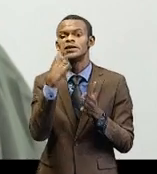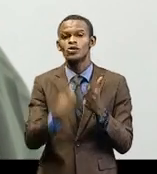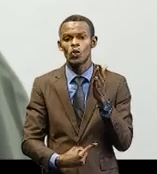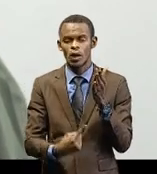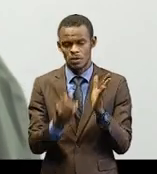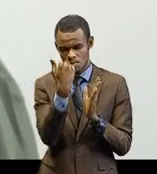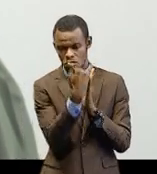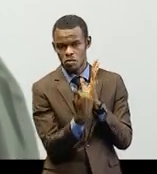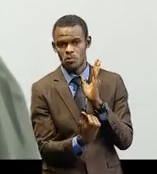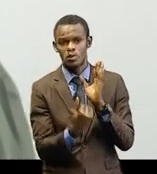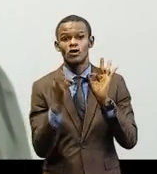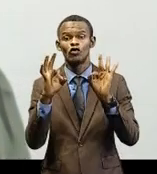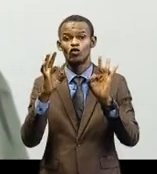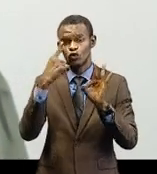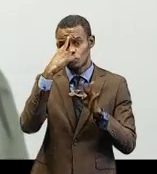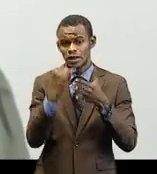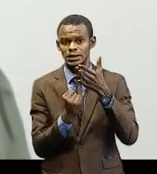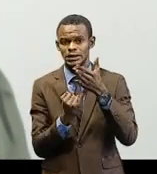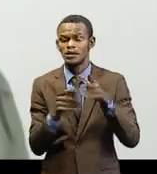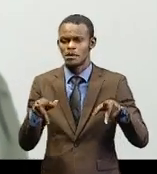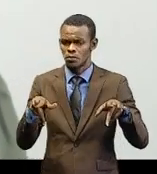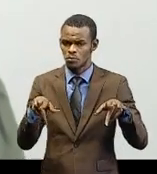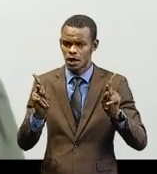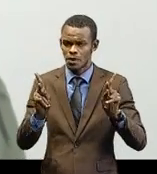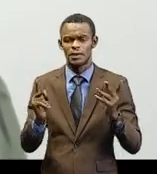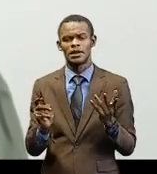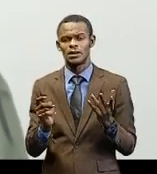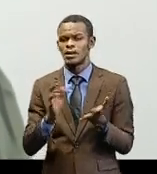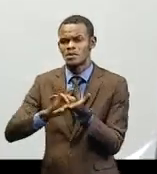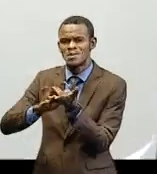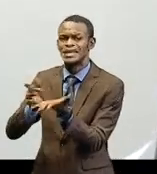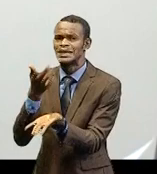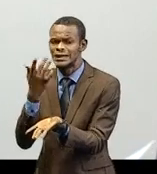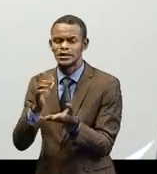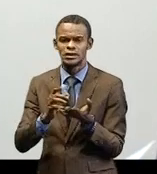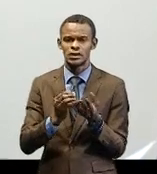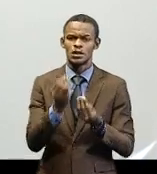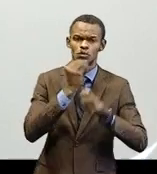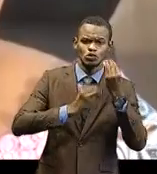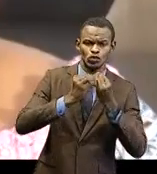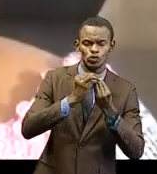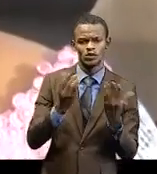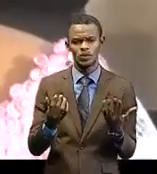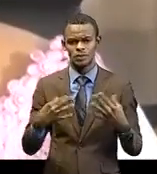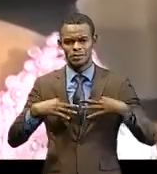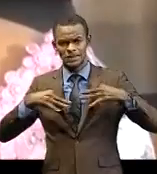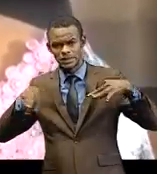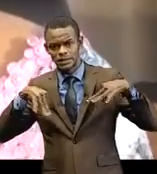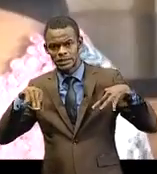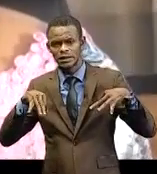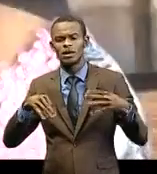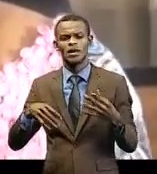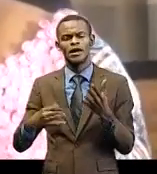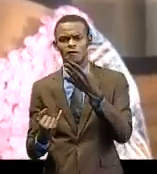priorise l'industrie agroalimentaire, l'industrie chimico-pharmaceutique et l'industrie textile, en vue notamment